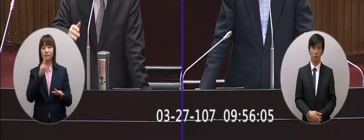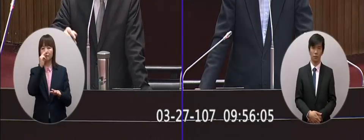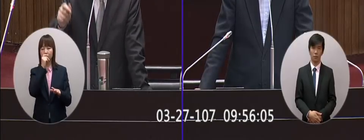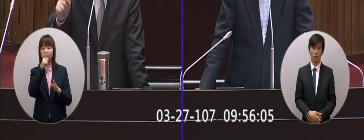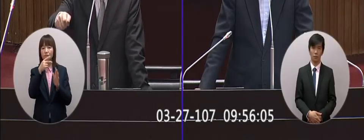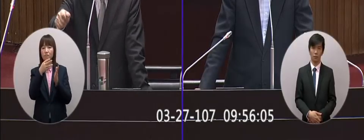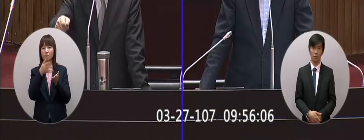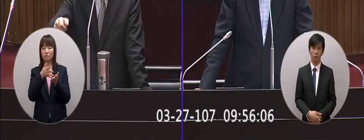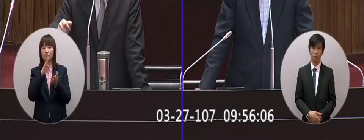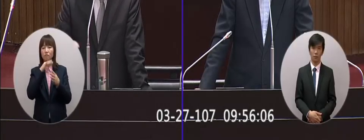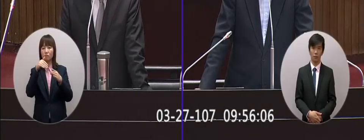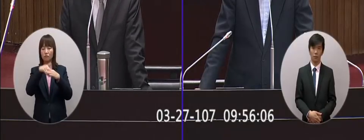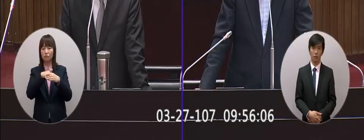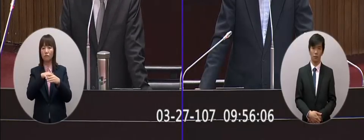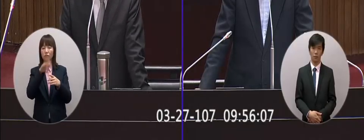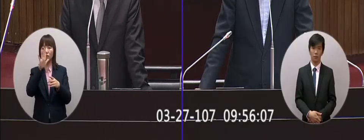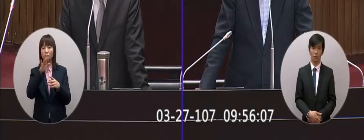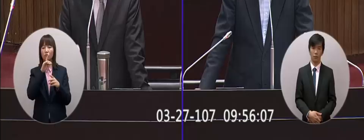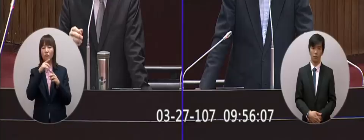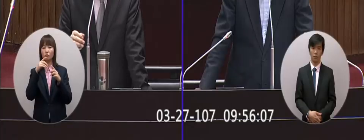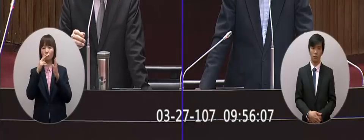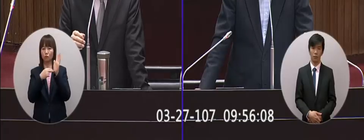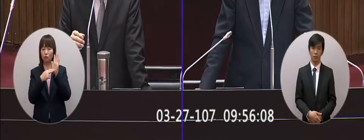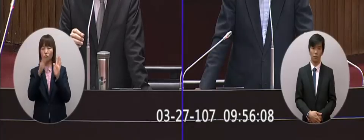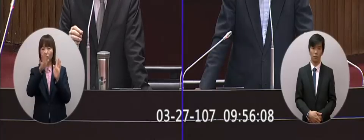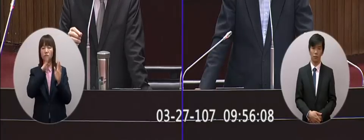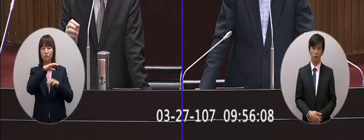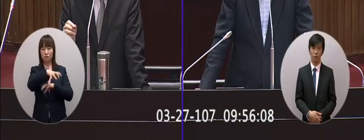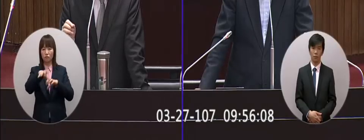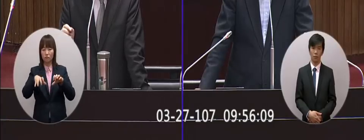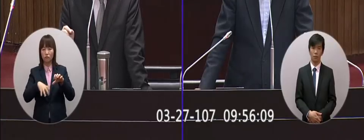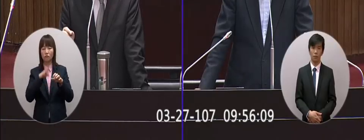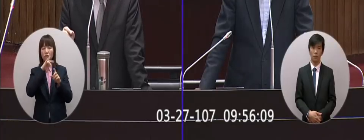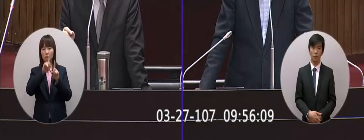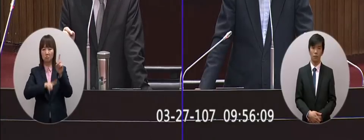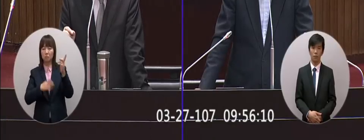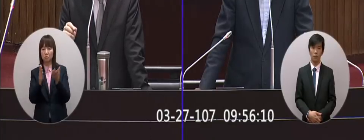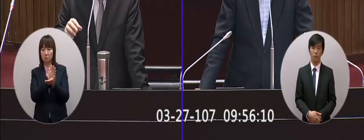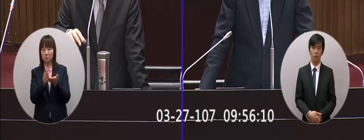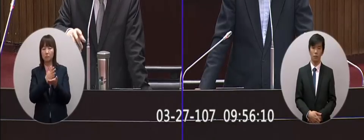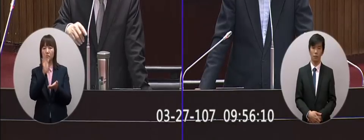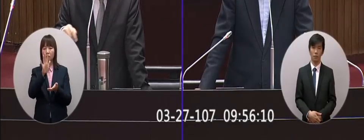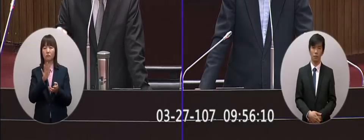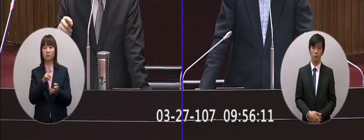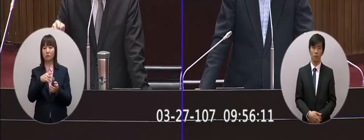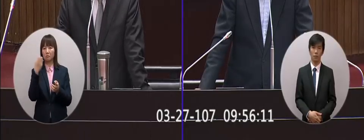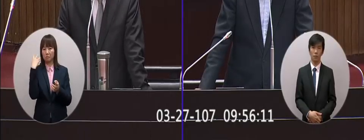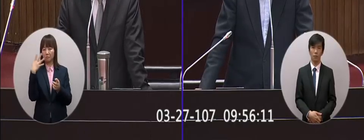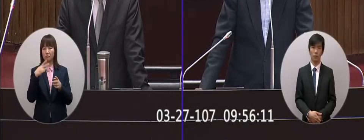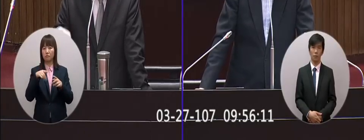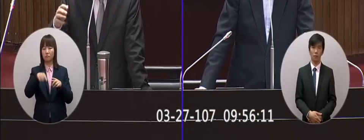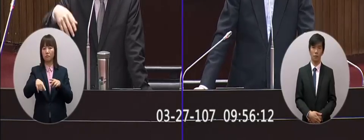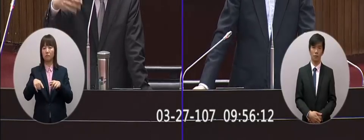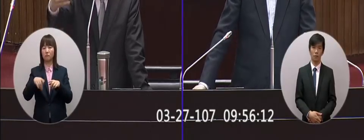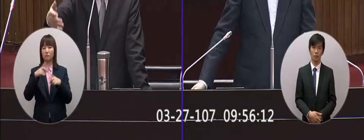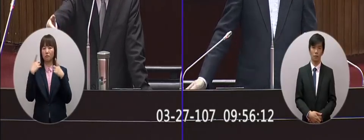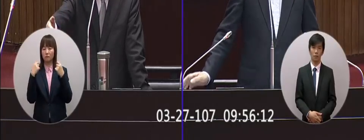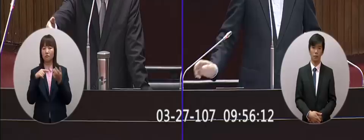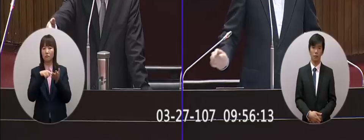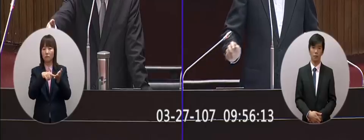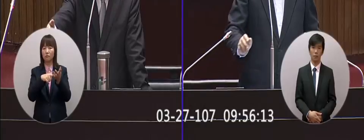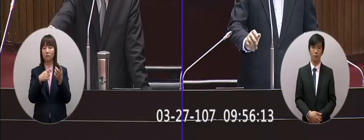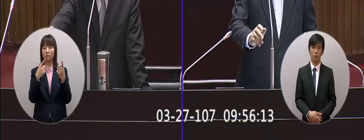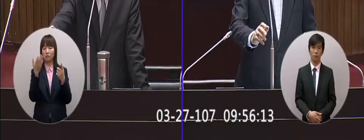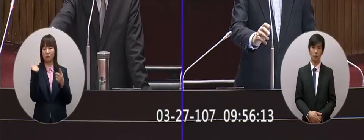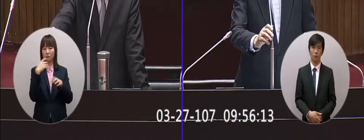特别讲出来，他投票之后他有特别讲出来，因为这是环境差异影响评估，新的案子比原来通